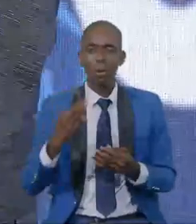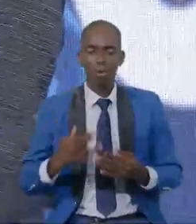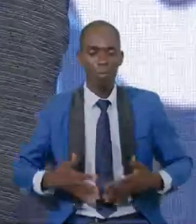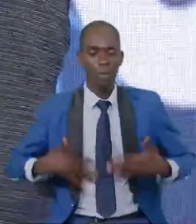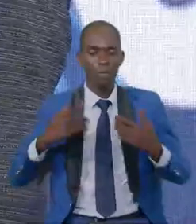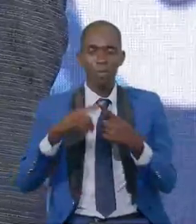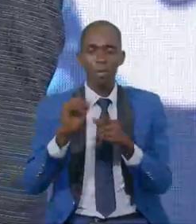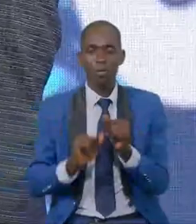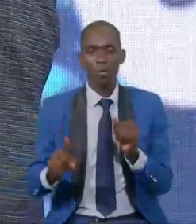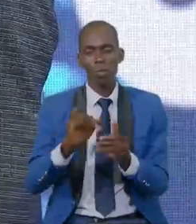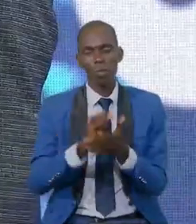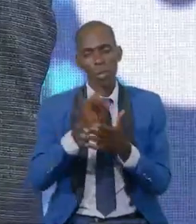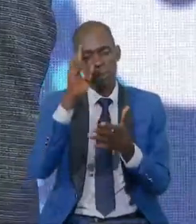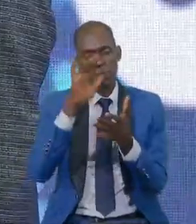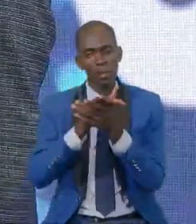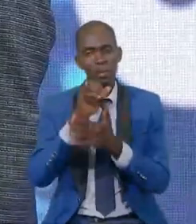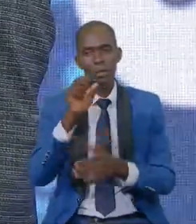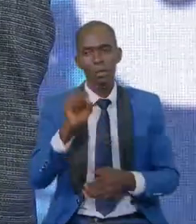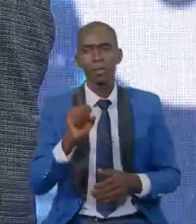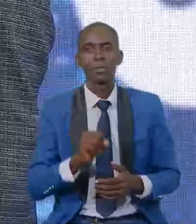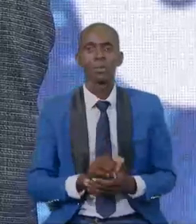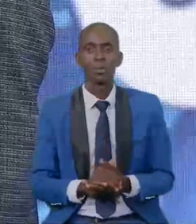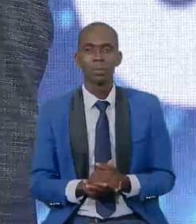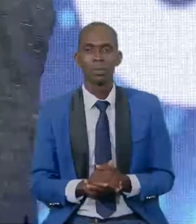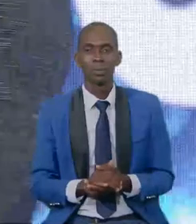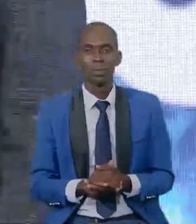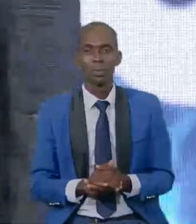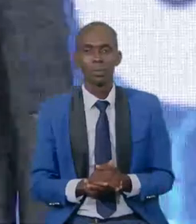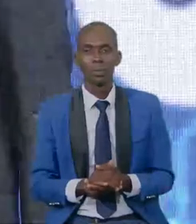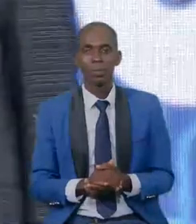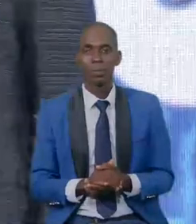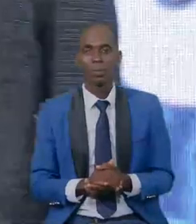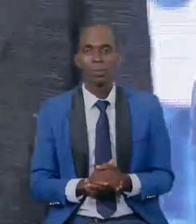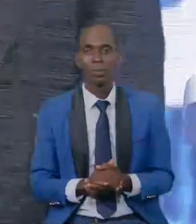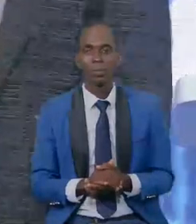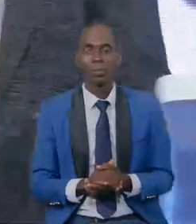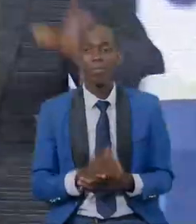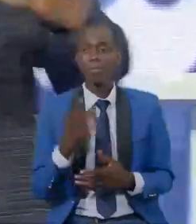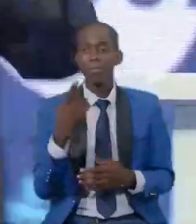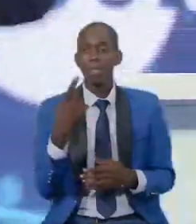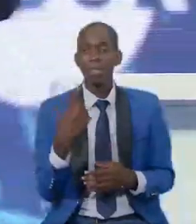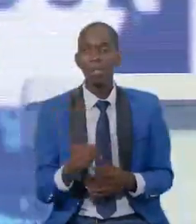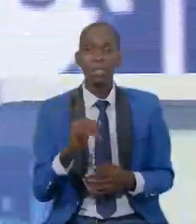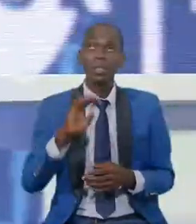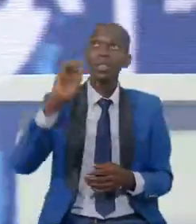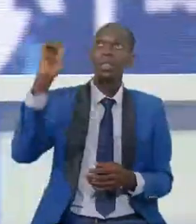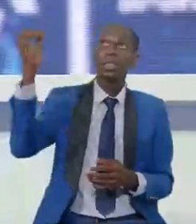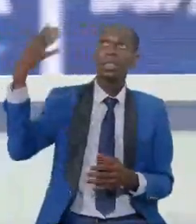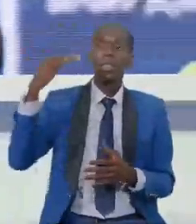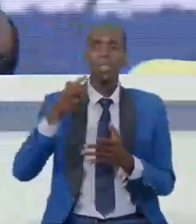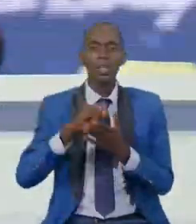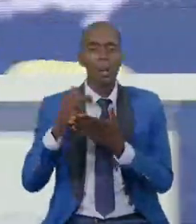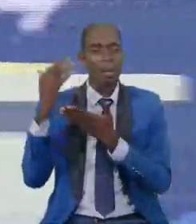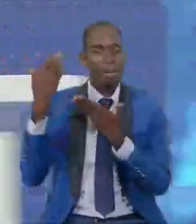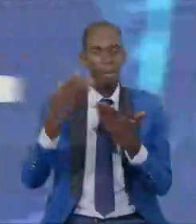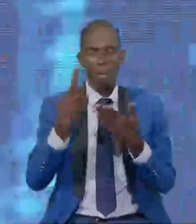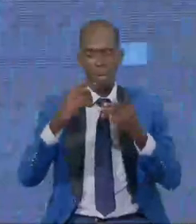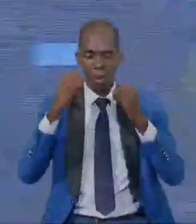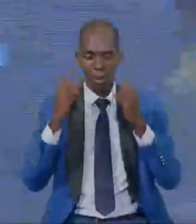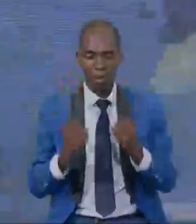that believes. La grâce qui apporte la pureté, la sainteté de vie à tous ceux qui croient. The power of heaven